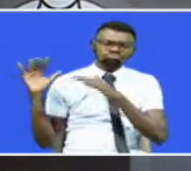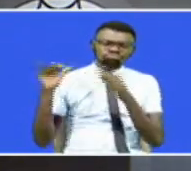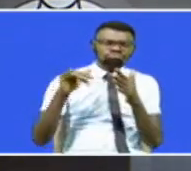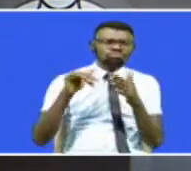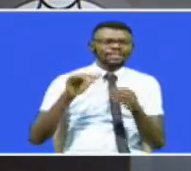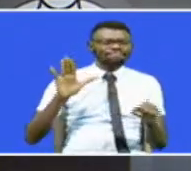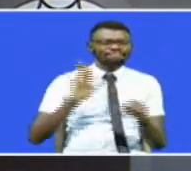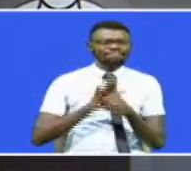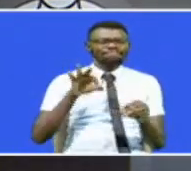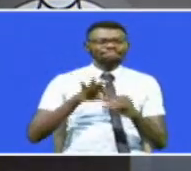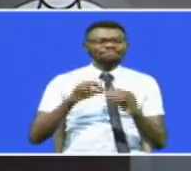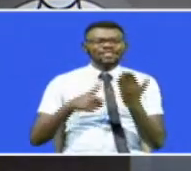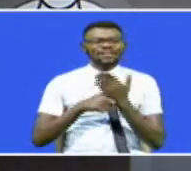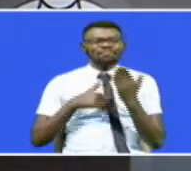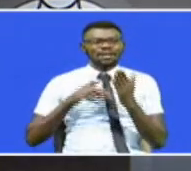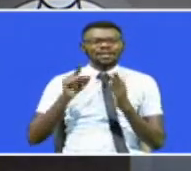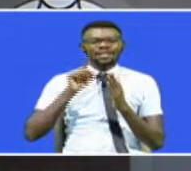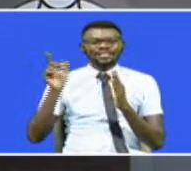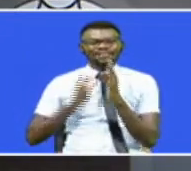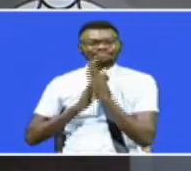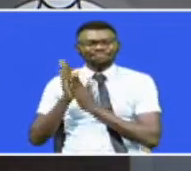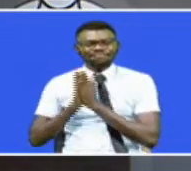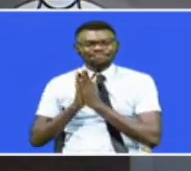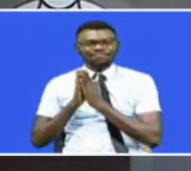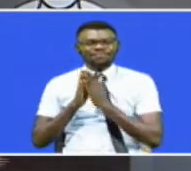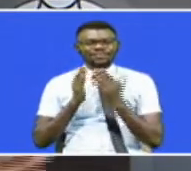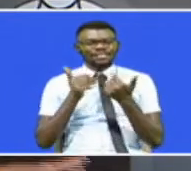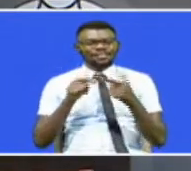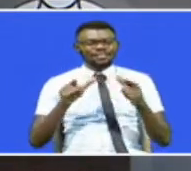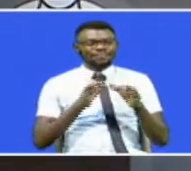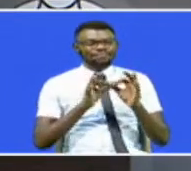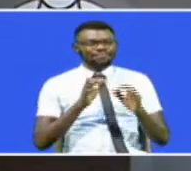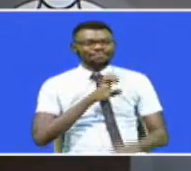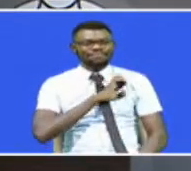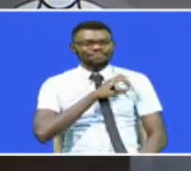kura. Jina langu ni Zubeida Kome, mkalimani wa ishara amekuwa ni Damian Evans. Usiku mwema.